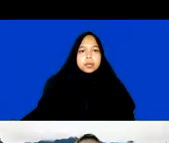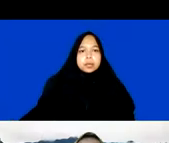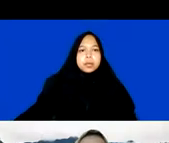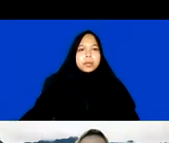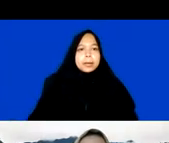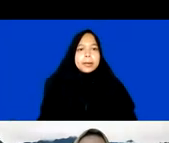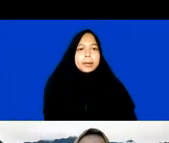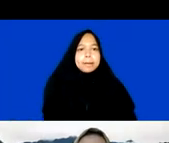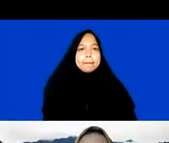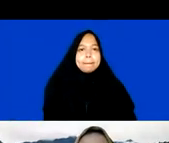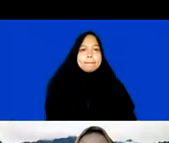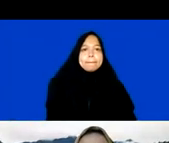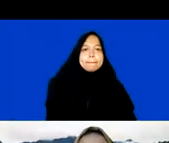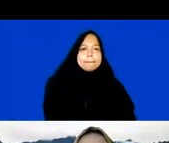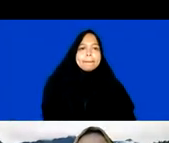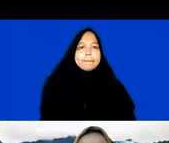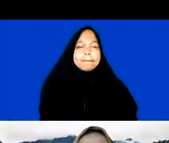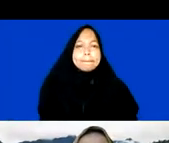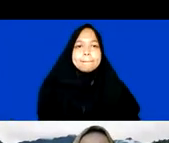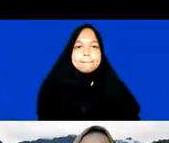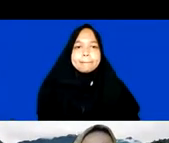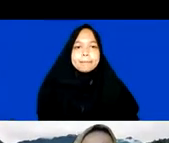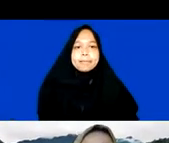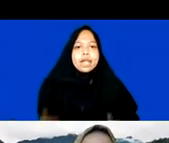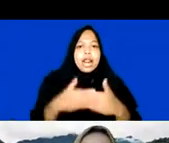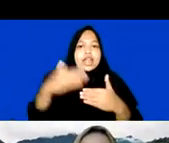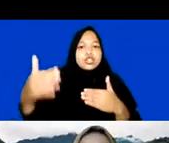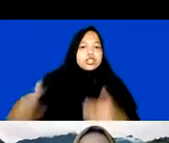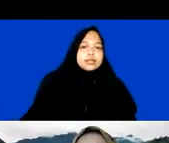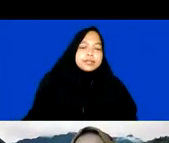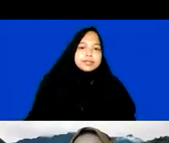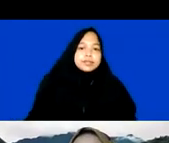Oke, sambil jalan ya, Mas. Oke, lanjut aja dulu.